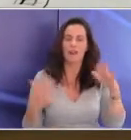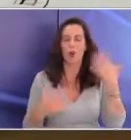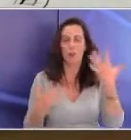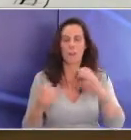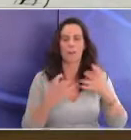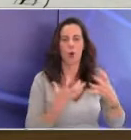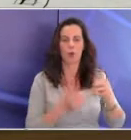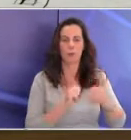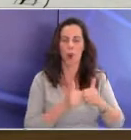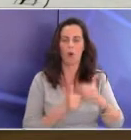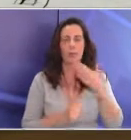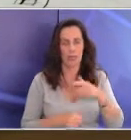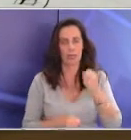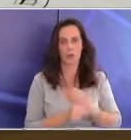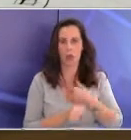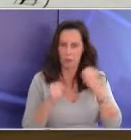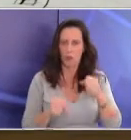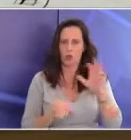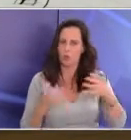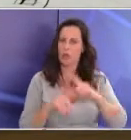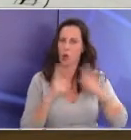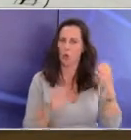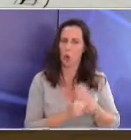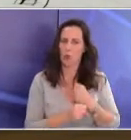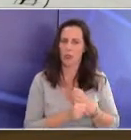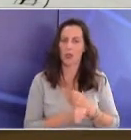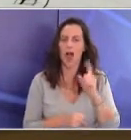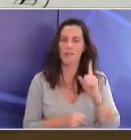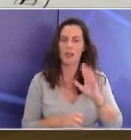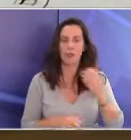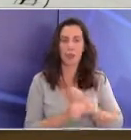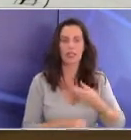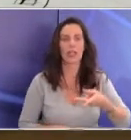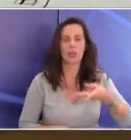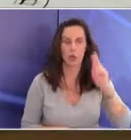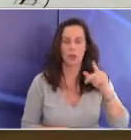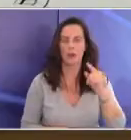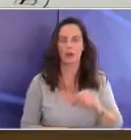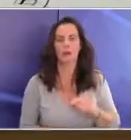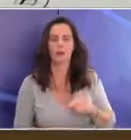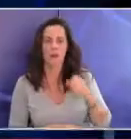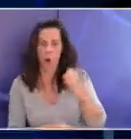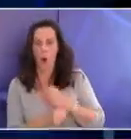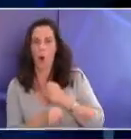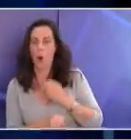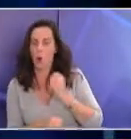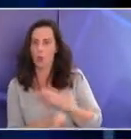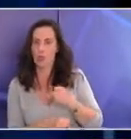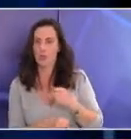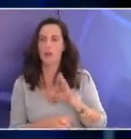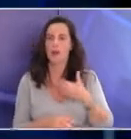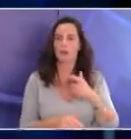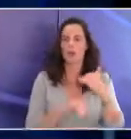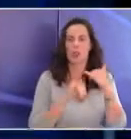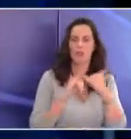הרבה הרבה קבוצות ספורט ברחבי הארץ יעשו את זה. אני בטוחה שגם קבוצות אחרות עושות את זה. אבל ככל שנעשה את זה יותר, ככה הספורט בישראל יצליח. עושות את זה בכנראה? מה שיביא